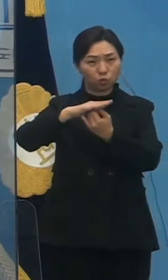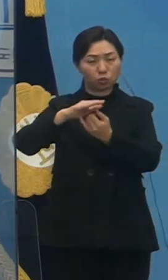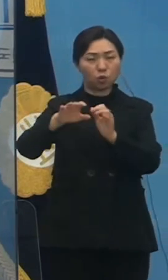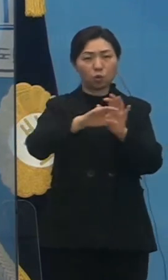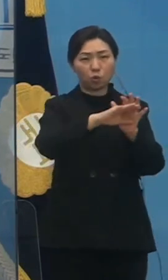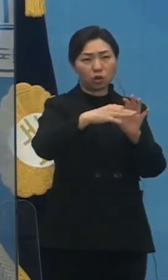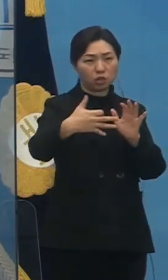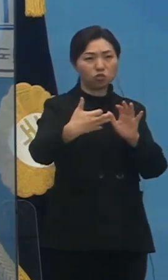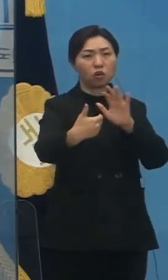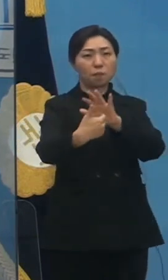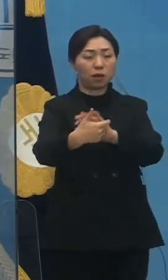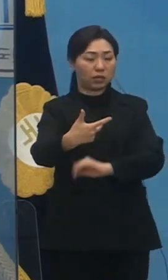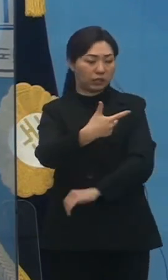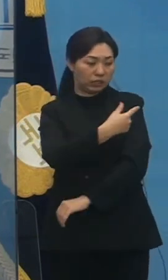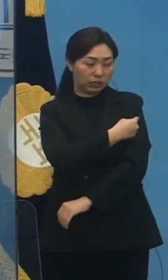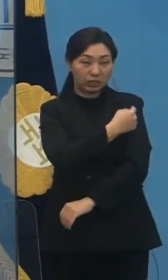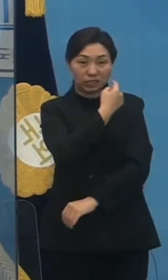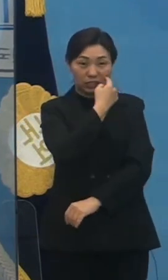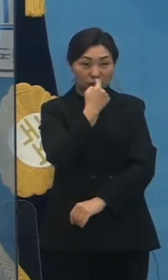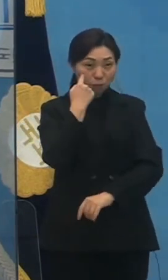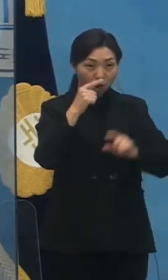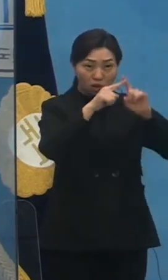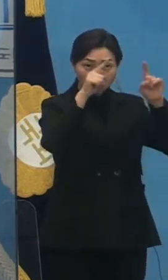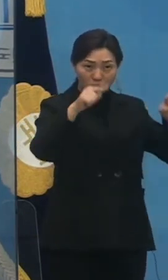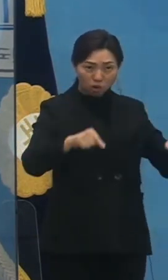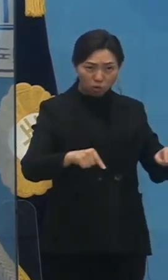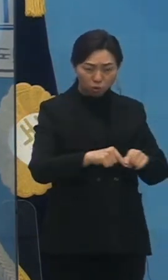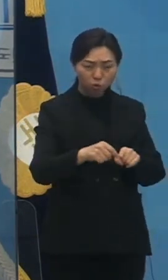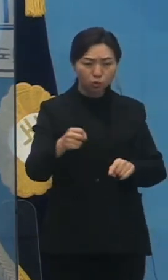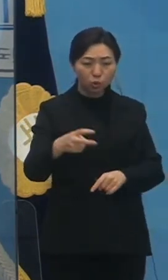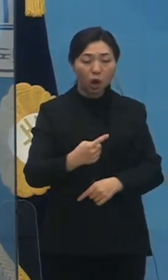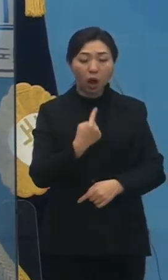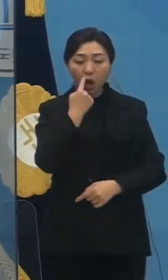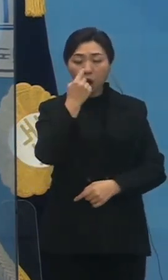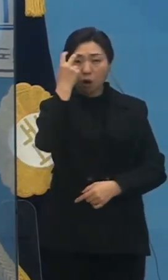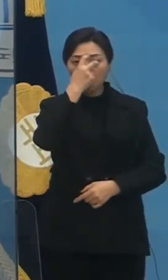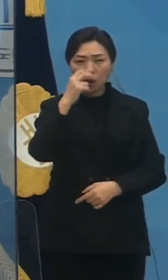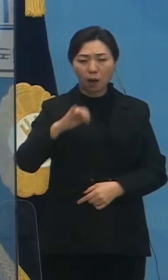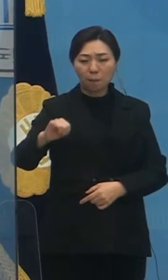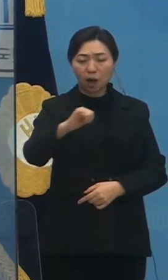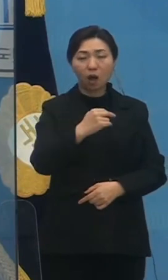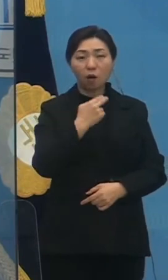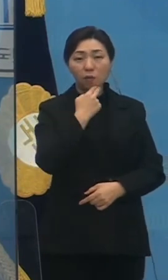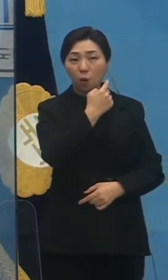접종이나 음성임을 증명하는 이른바 청소년 방역